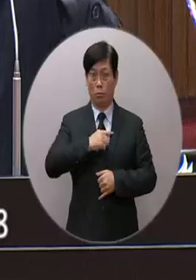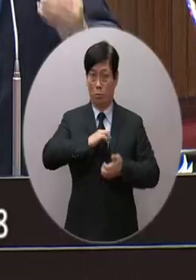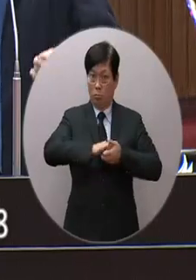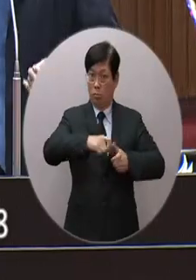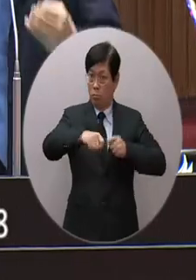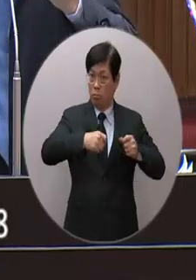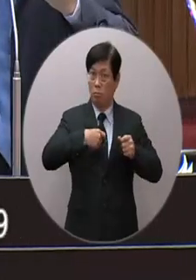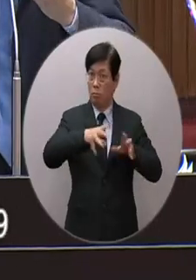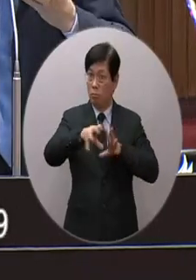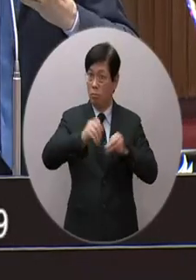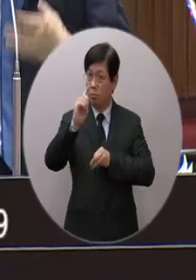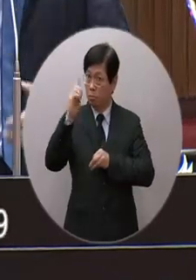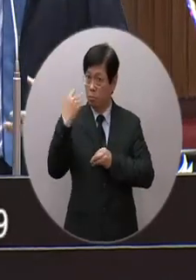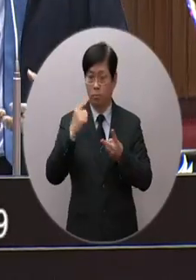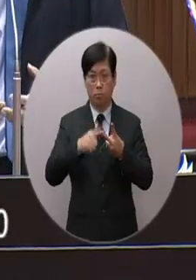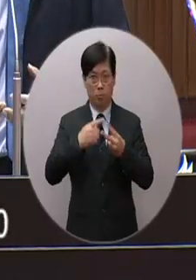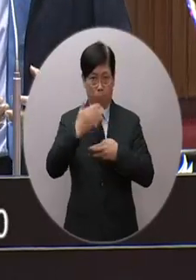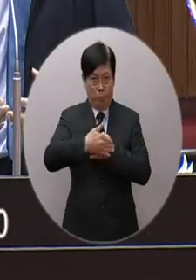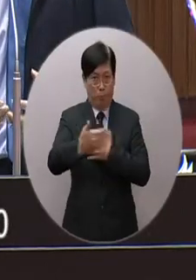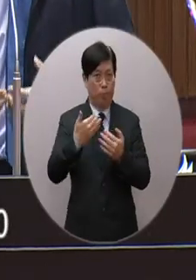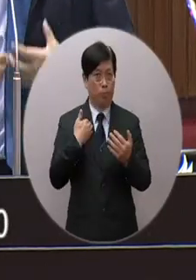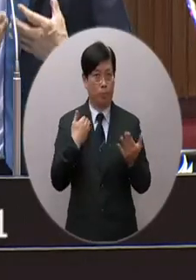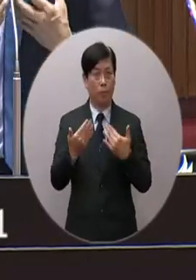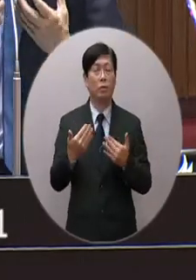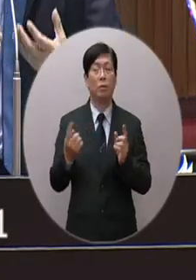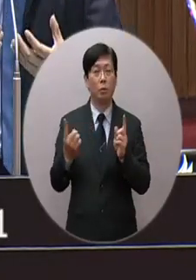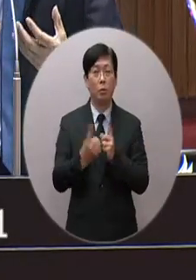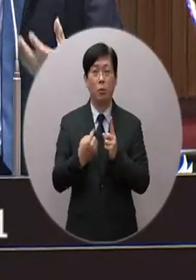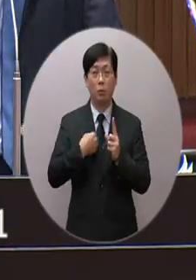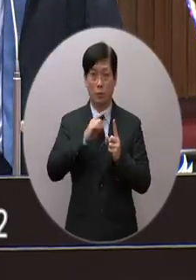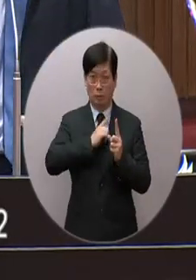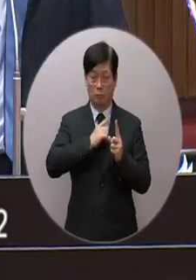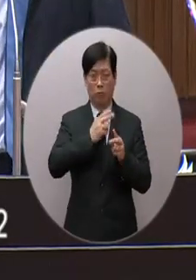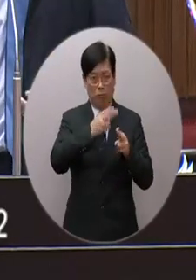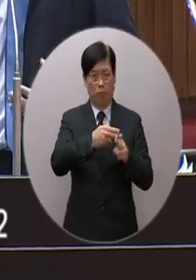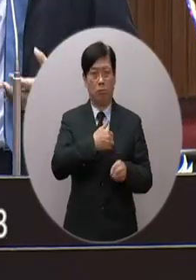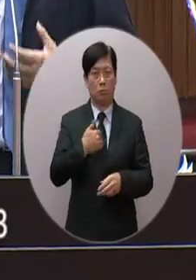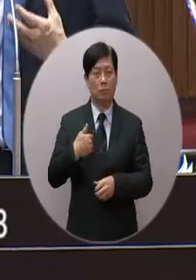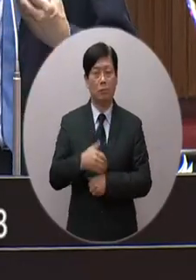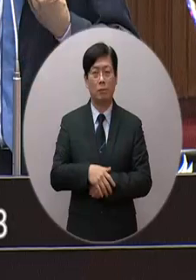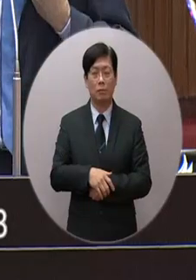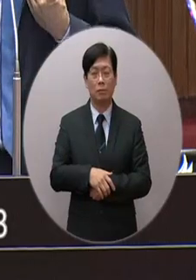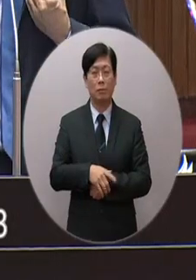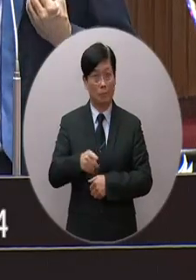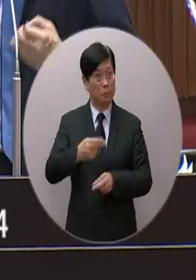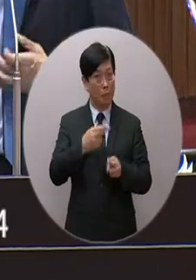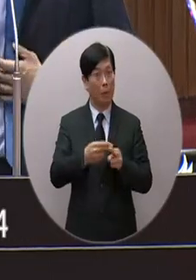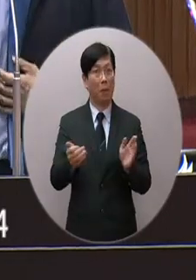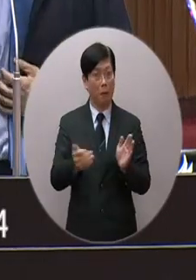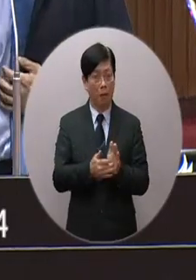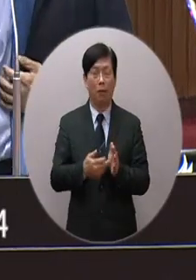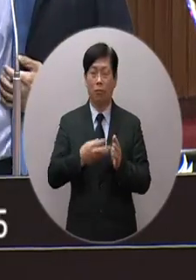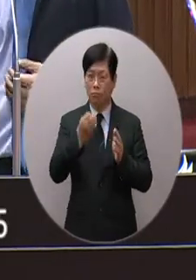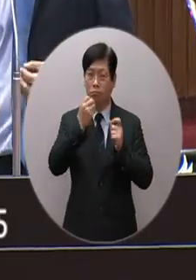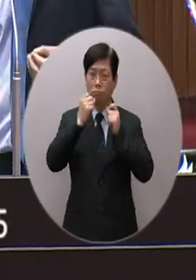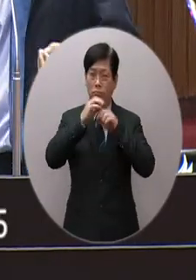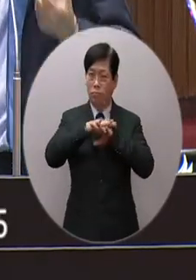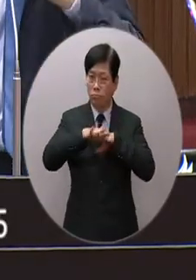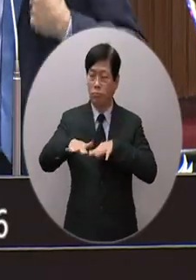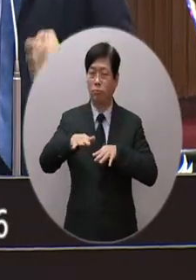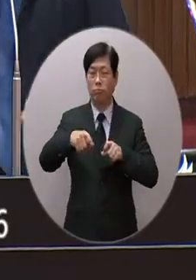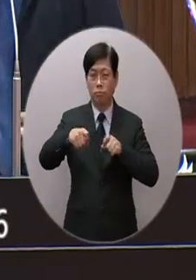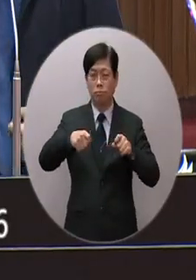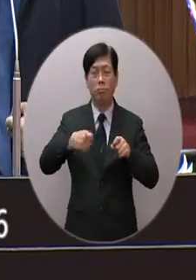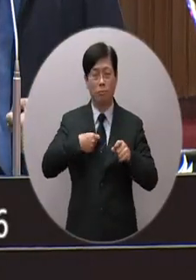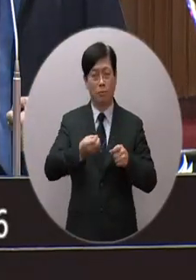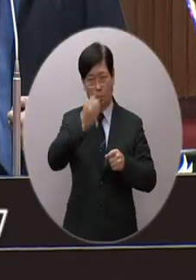策的资料甲定数，安尼较对咱的决策的信任。啊，所以呢，伊会信任咱食品安全的政策，伊食